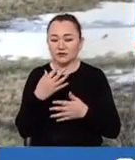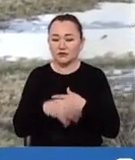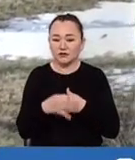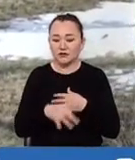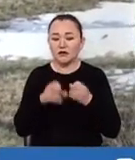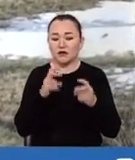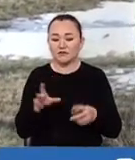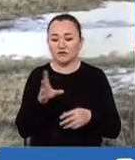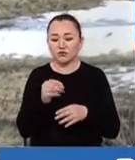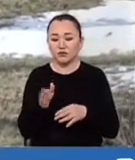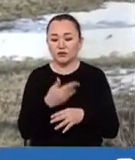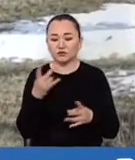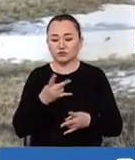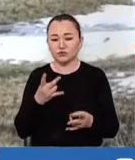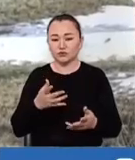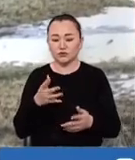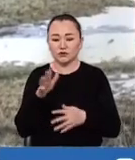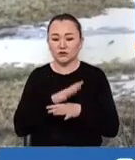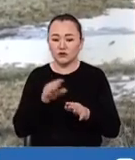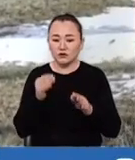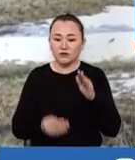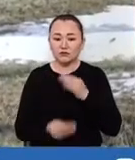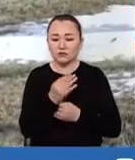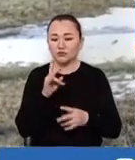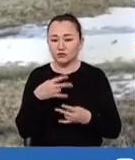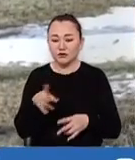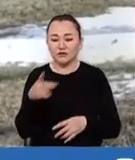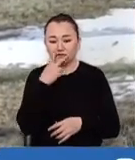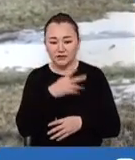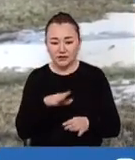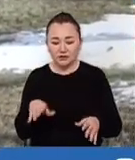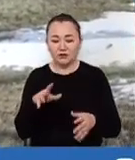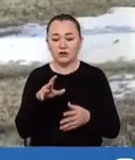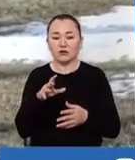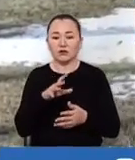Олар алып тастау керек, интернетті салып керек емес жалпы. Оны көрген балалар кейін бұзылады.